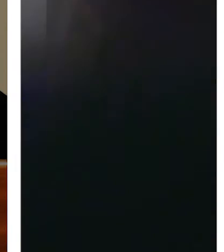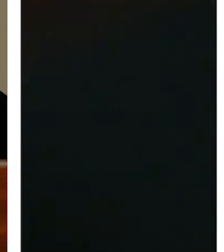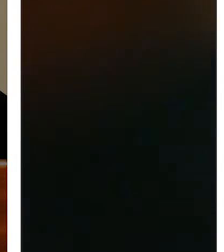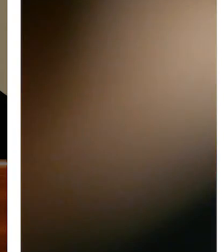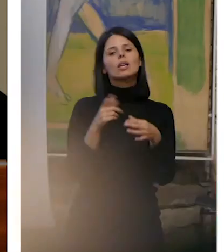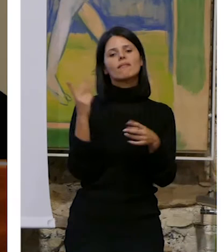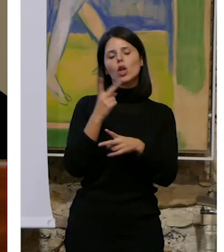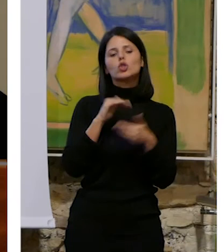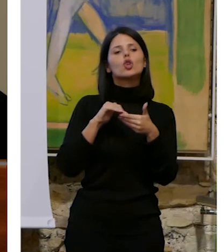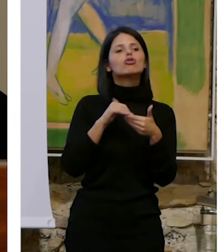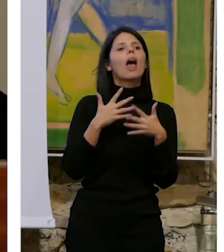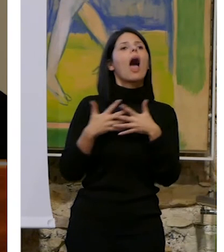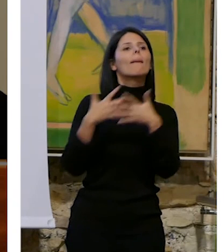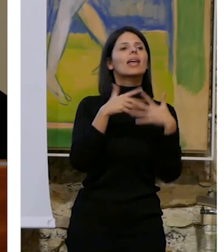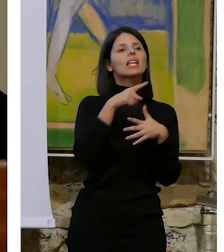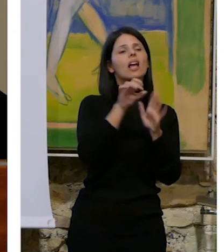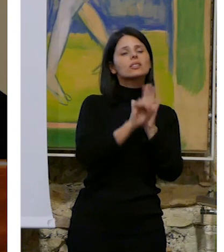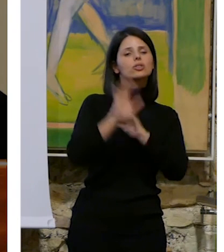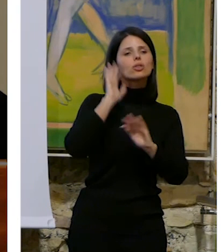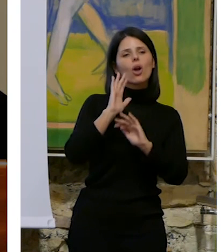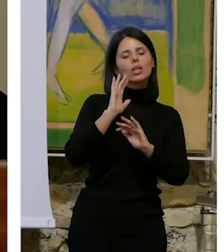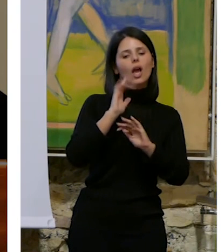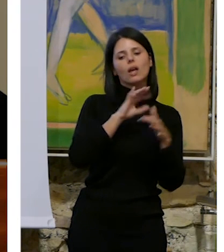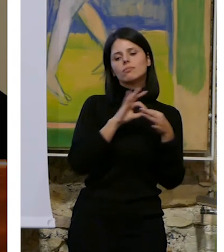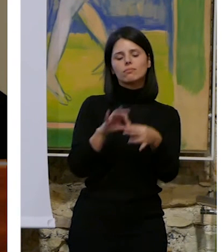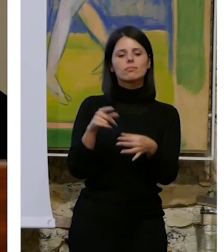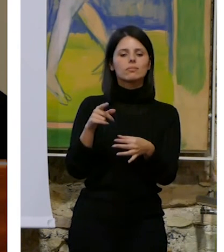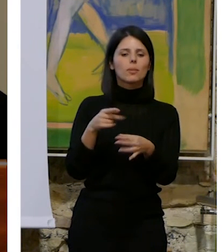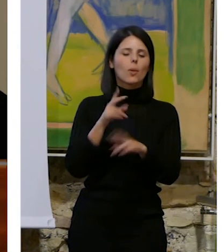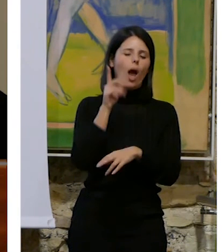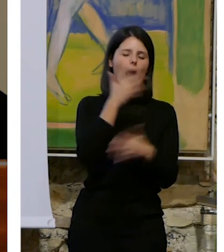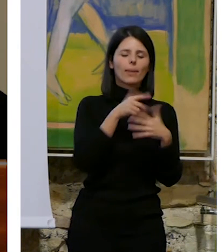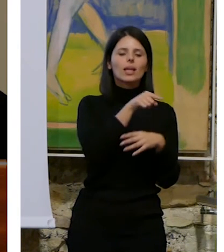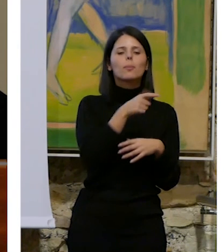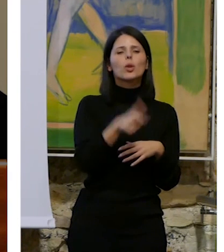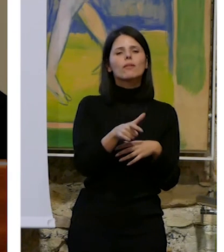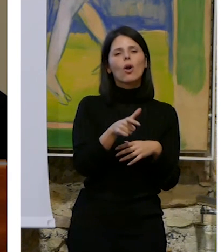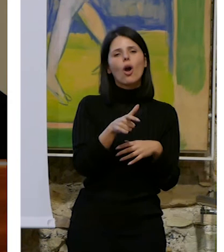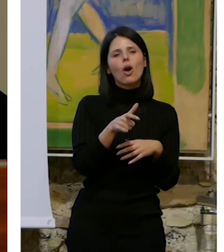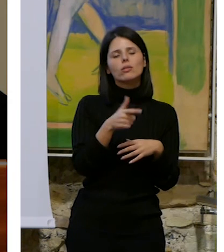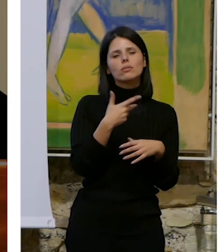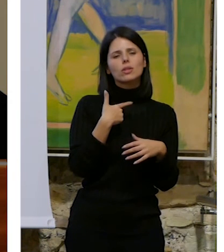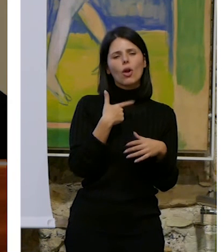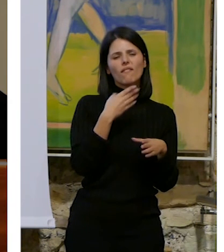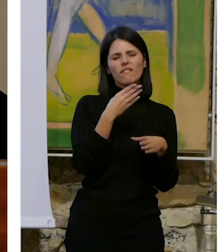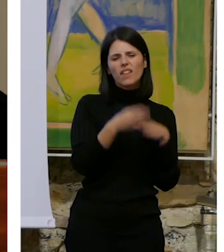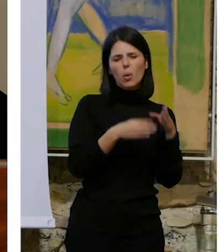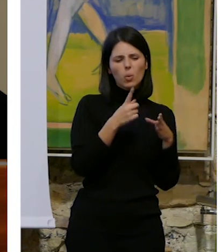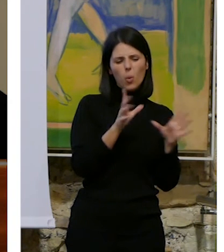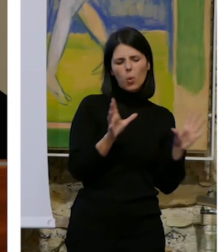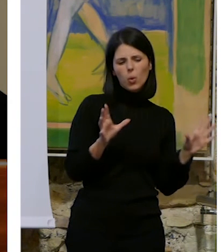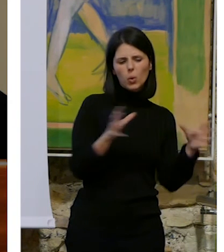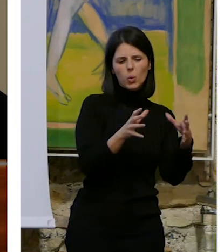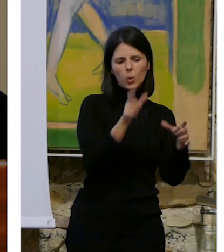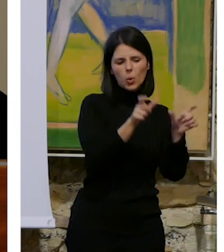entrano poco nella società americana storica, ero molto collegato invece alla società americana e frequentavo un gruppo